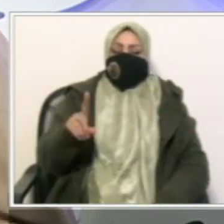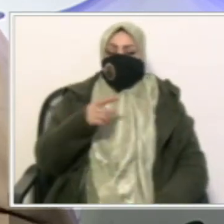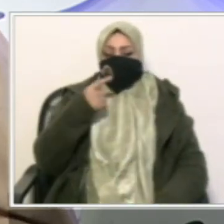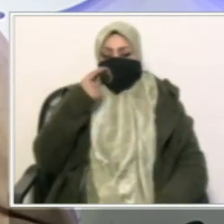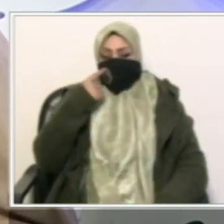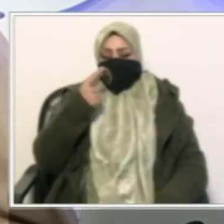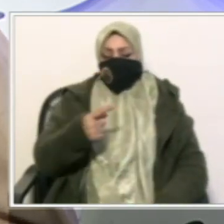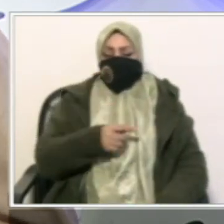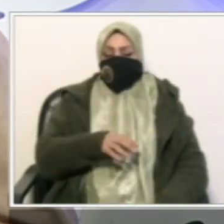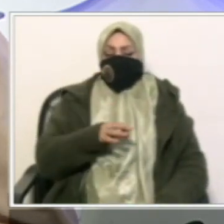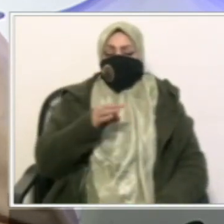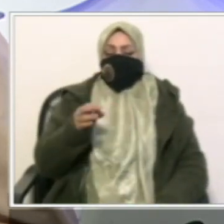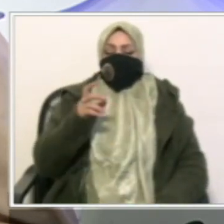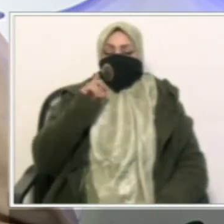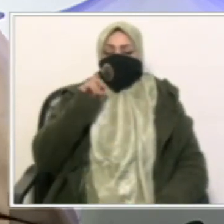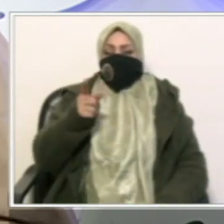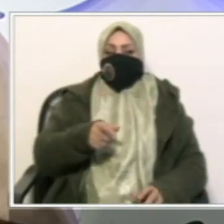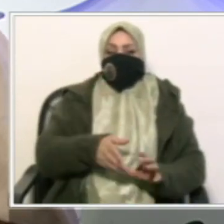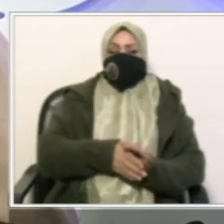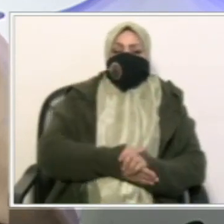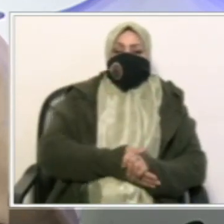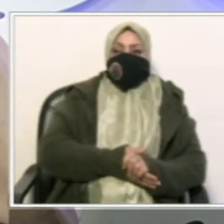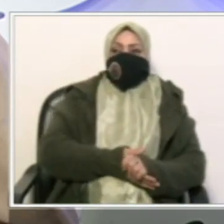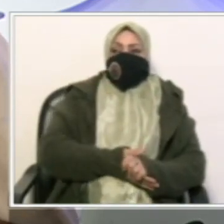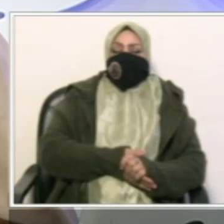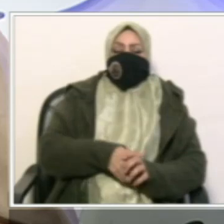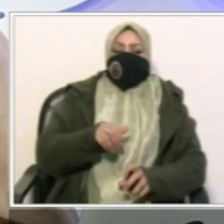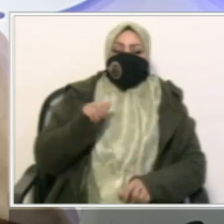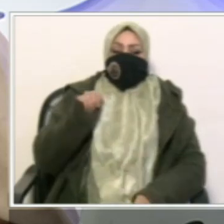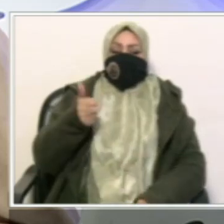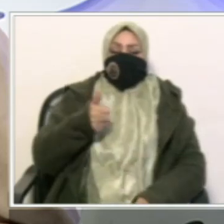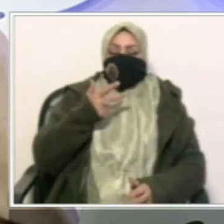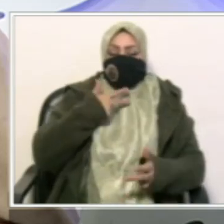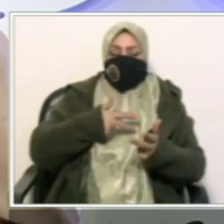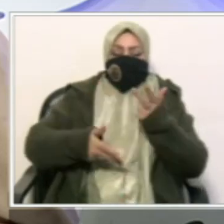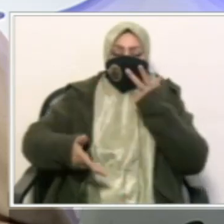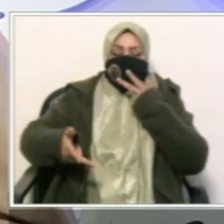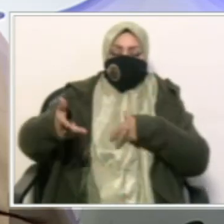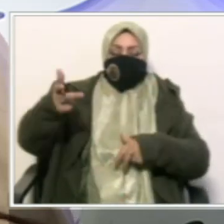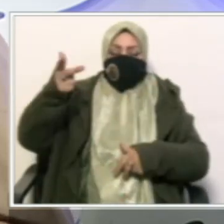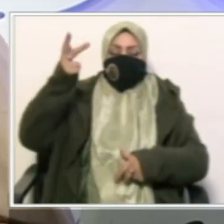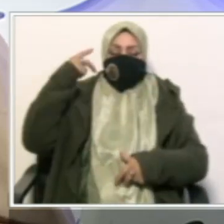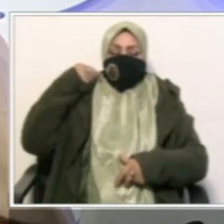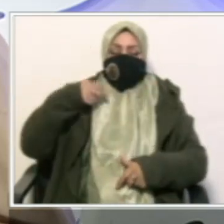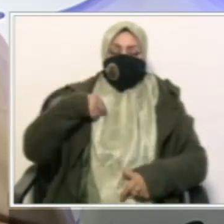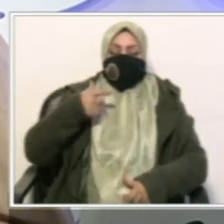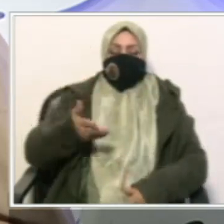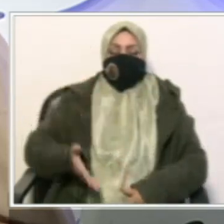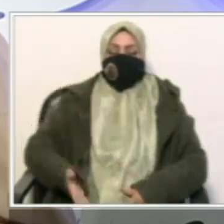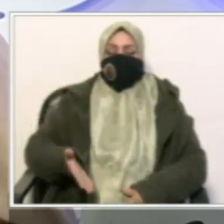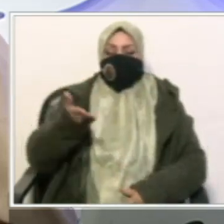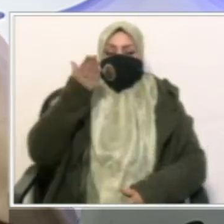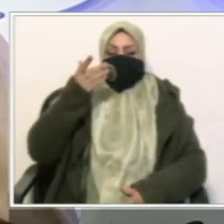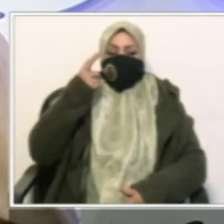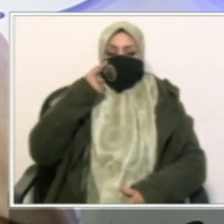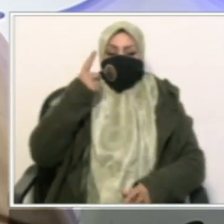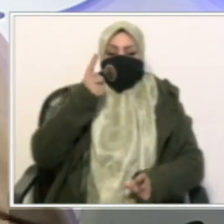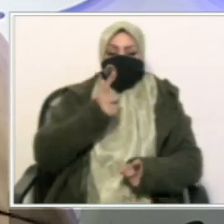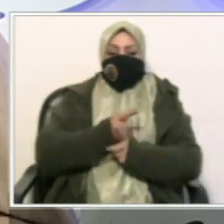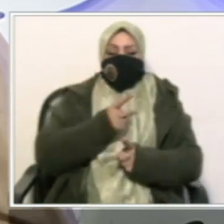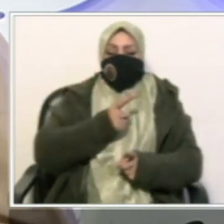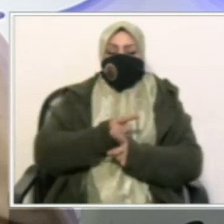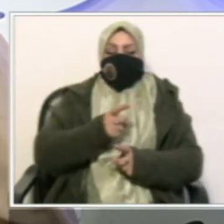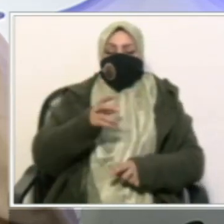وهذه مواقف تاريخية ينبغي على الإنسان أن يقف فيها موقف الشورى بينه وبين أهله وأهل الخبرة